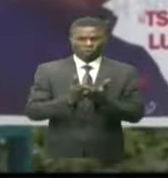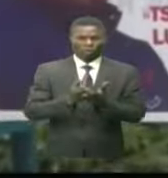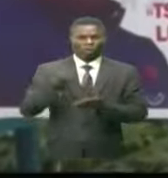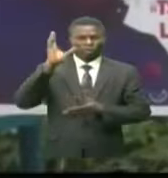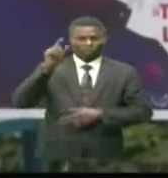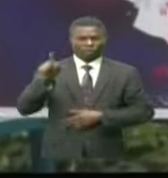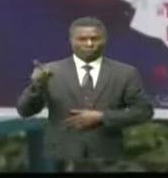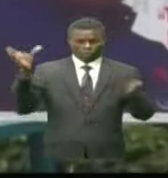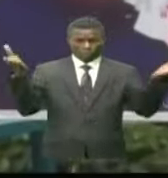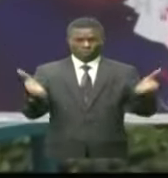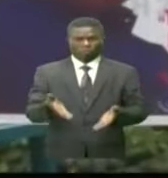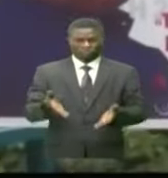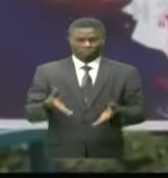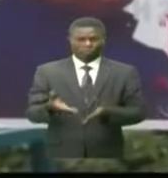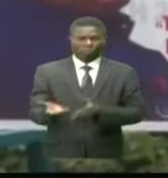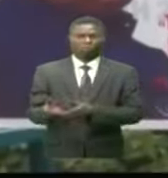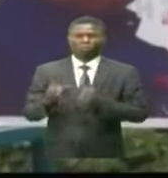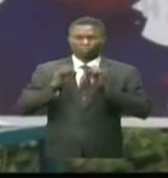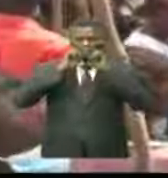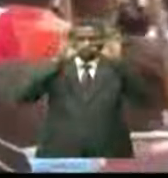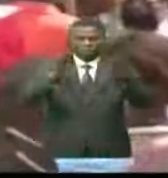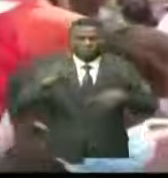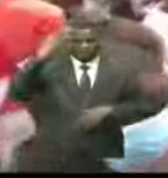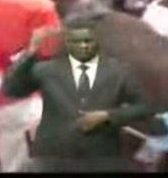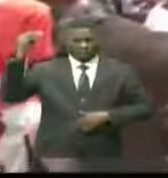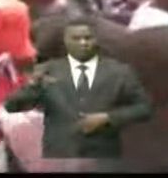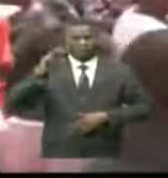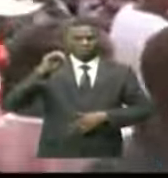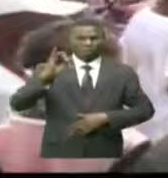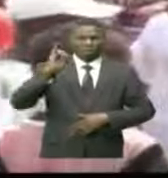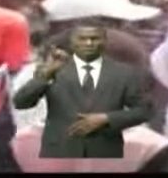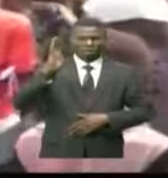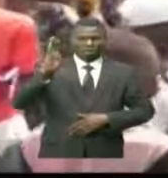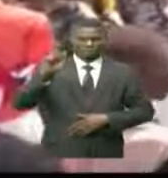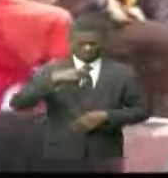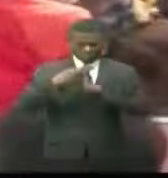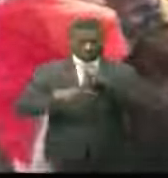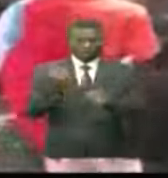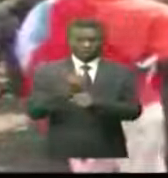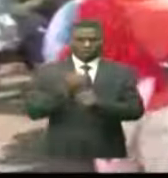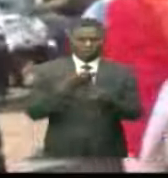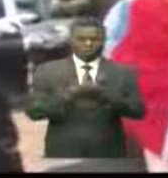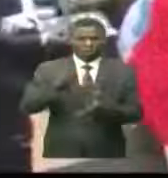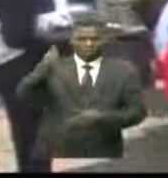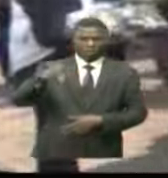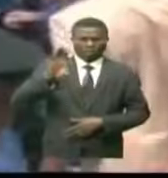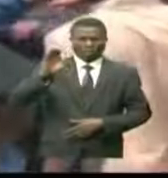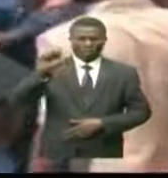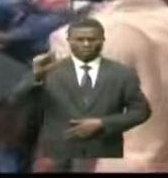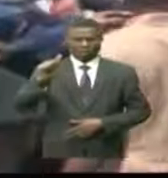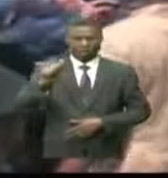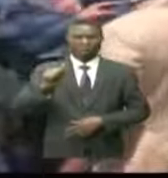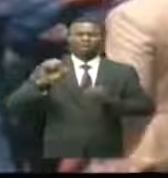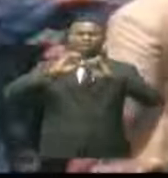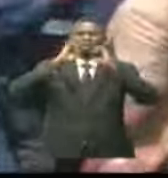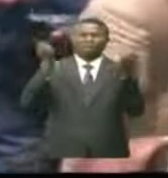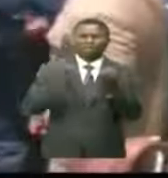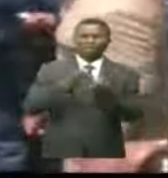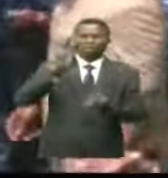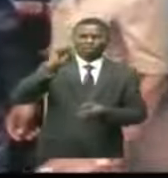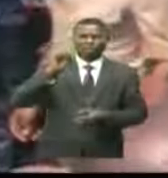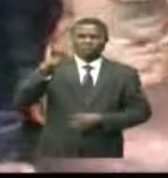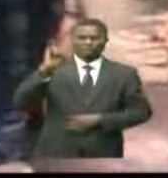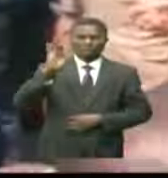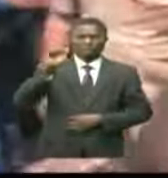Mongo. Baptisé l'espoir de la minière de Bakwanga pour sa relance, le PCA de la MIBA a pris beaucoup de temps